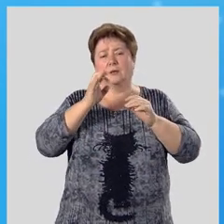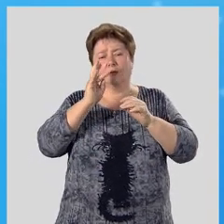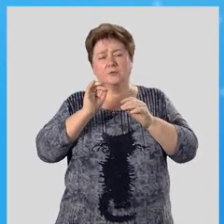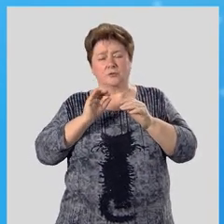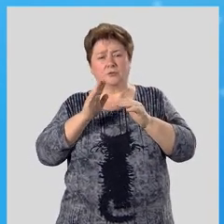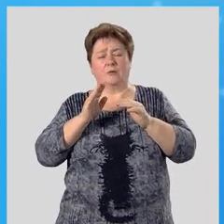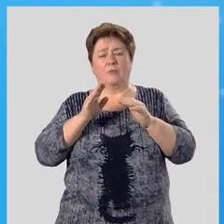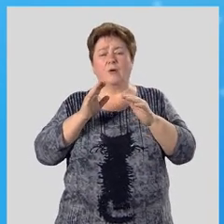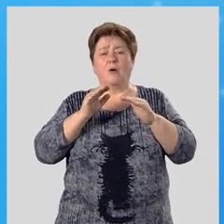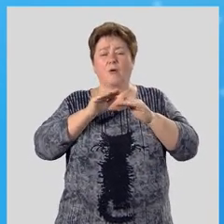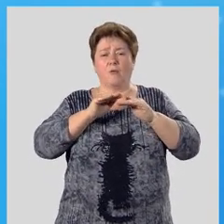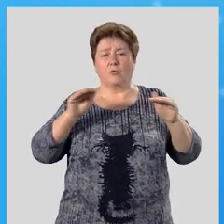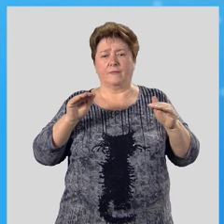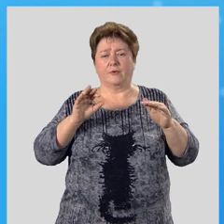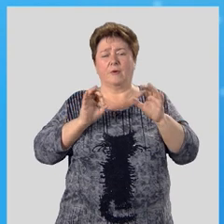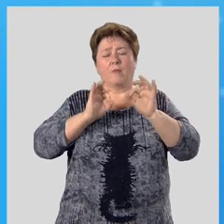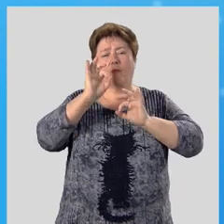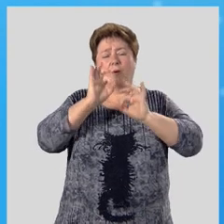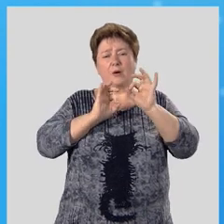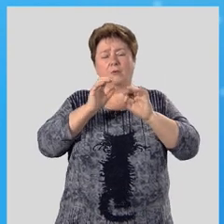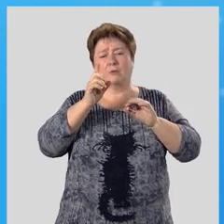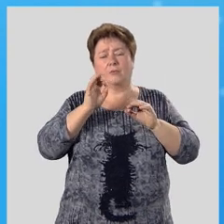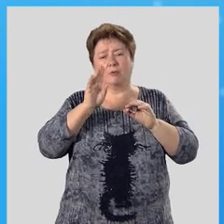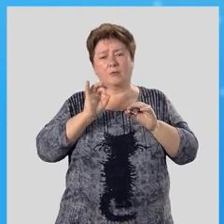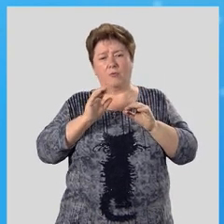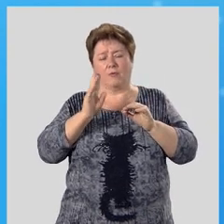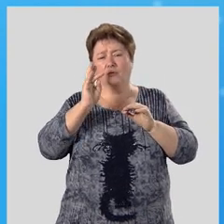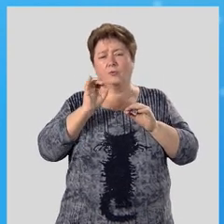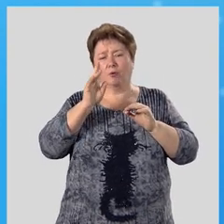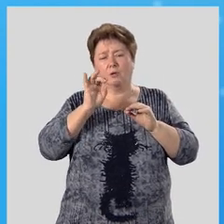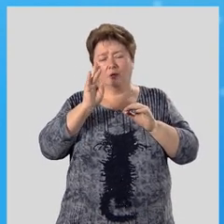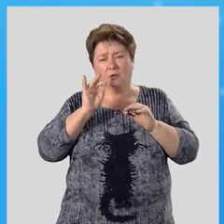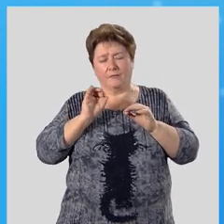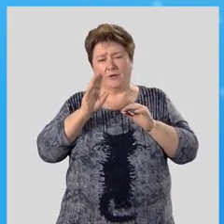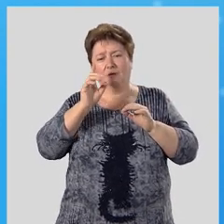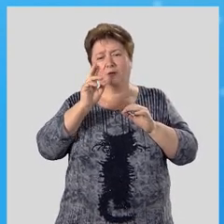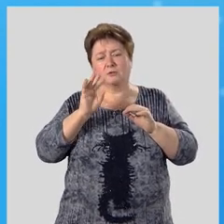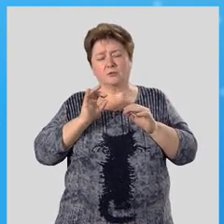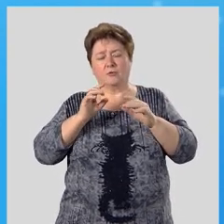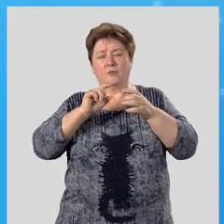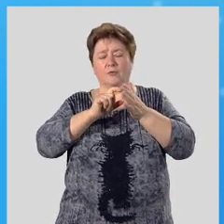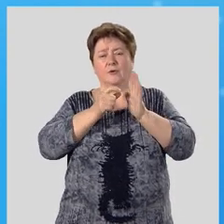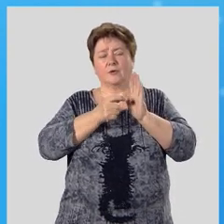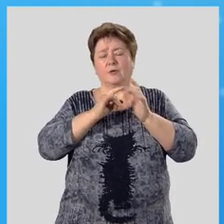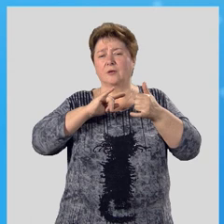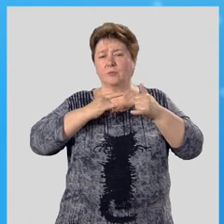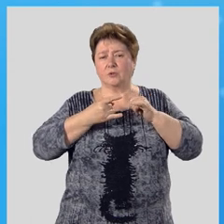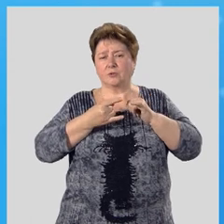молекулярно-генетическом уровне. Молекулы белков и нуклеиновых кислот, кирпичиков